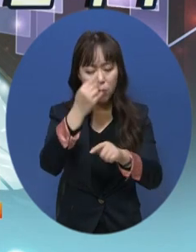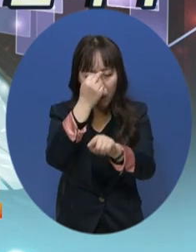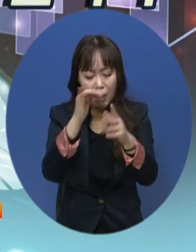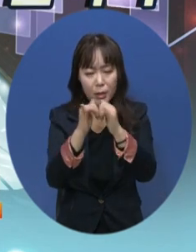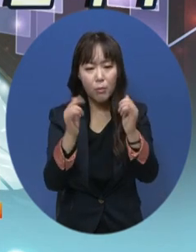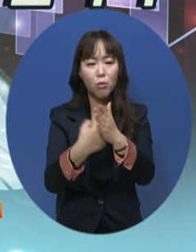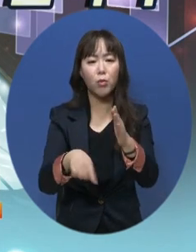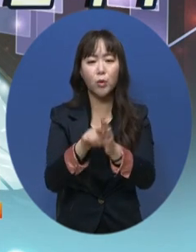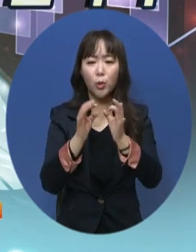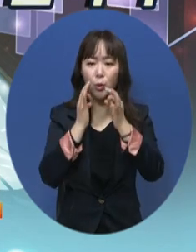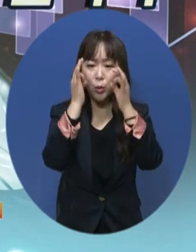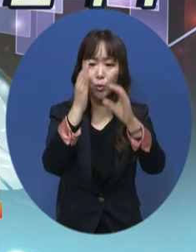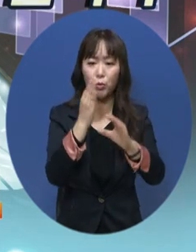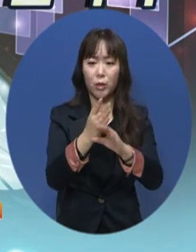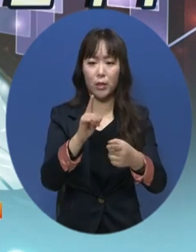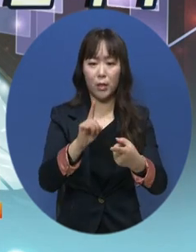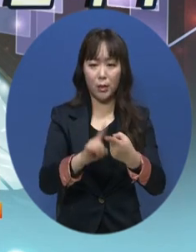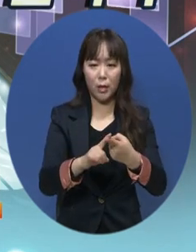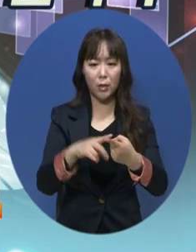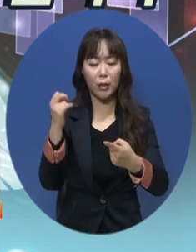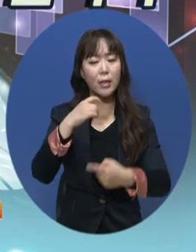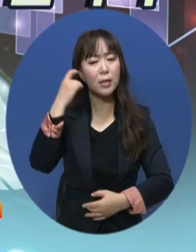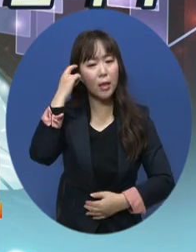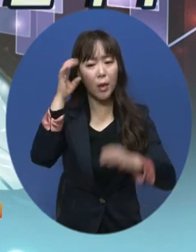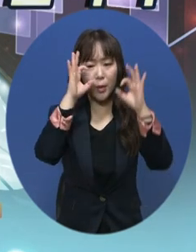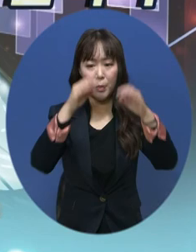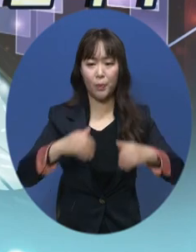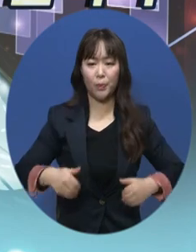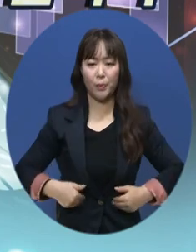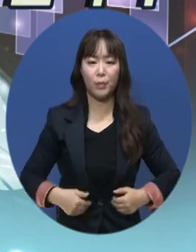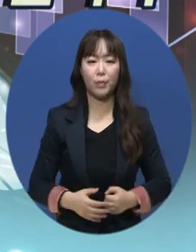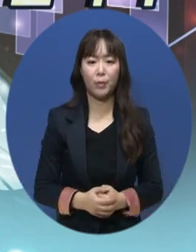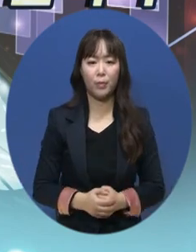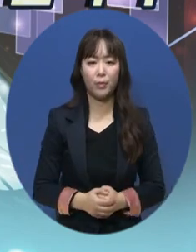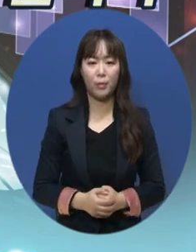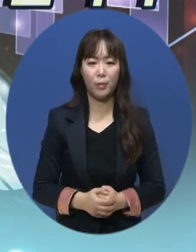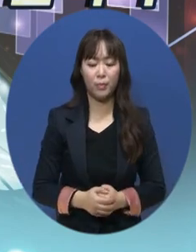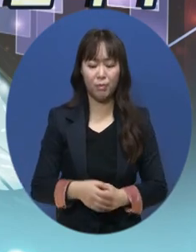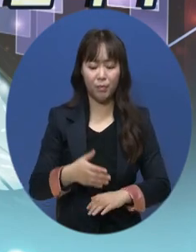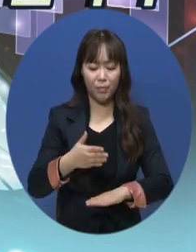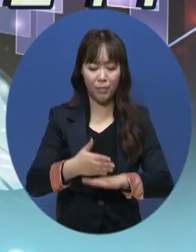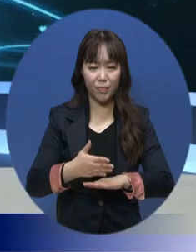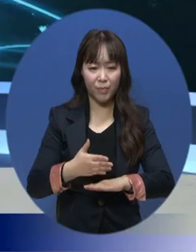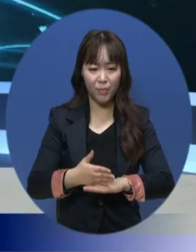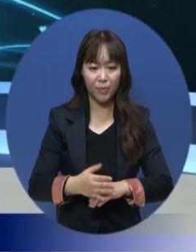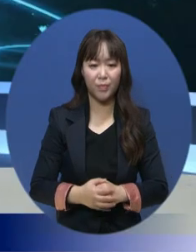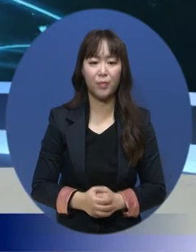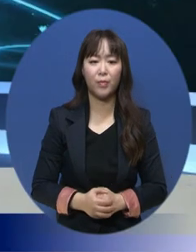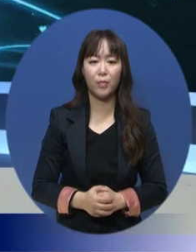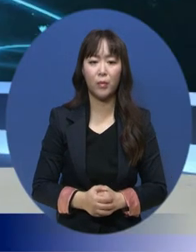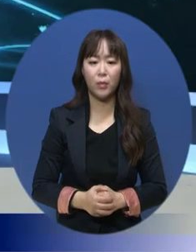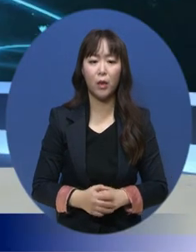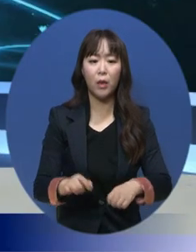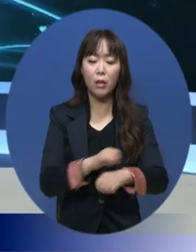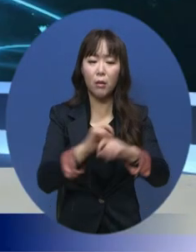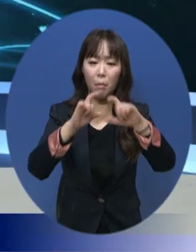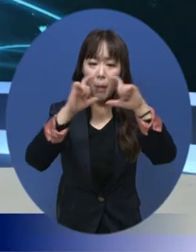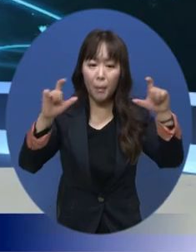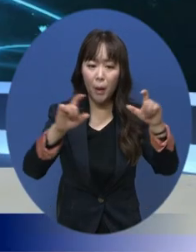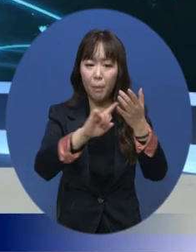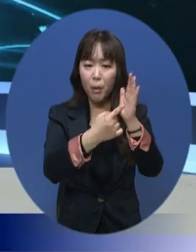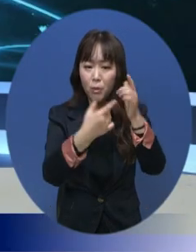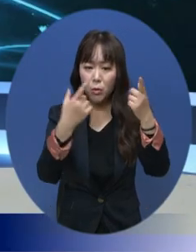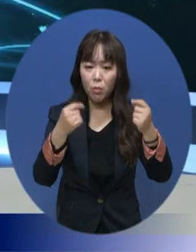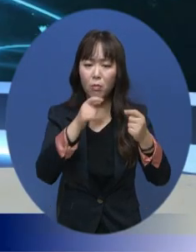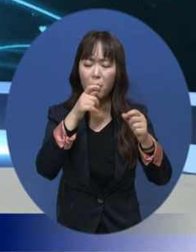얼마나 노력하고 있는지를 되돌아봐야겠습니다. 감사합니다. 특보가 발표될 정도로